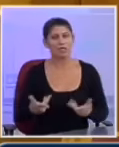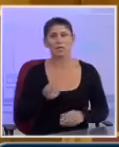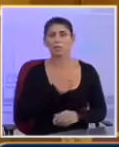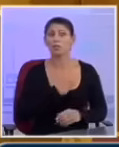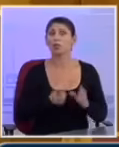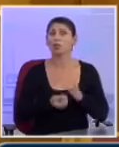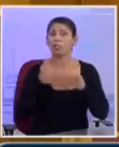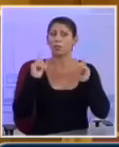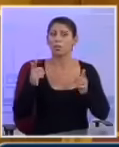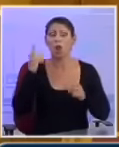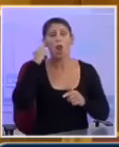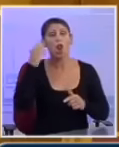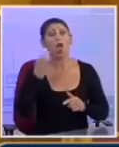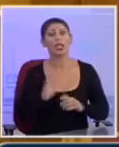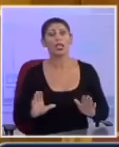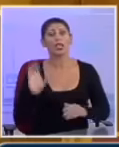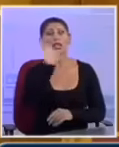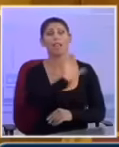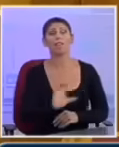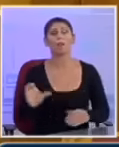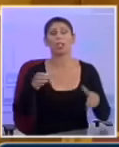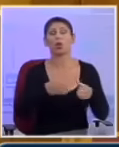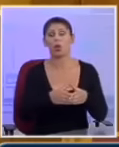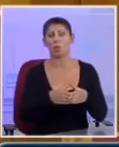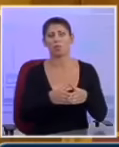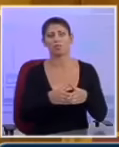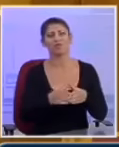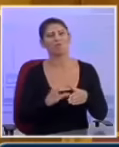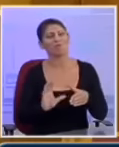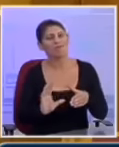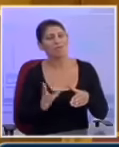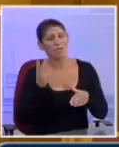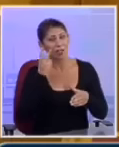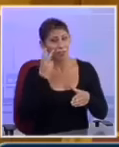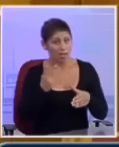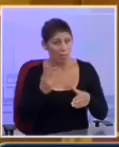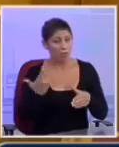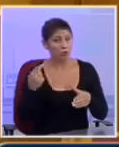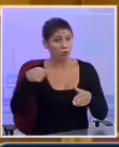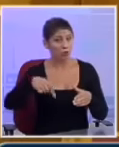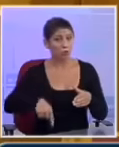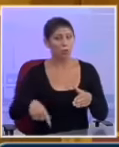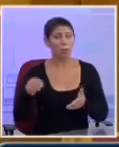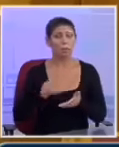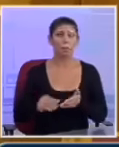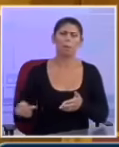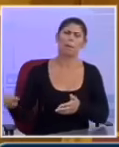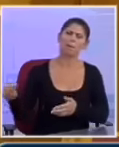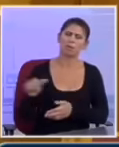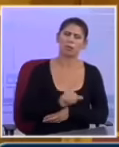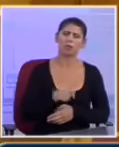ότι η Νέα Δημοκρατία λογικεύτηκε, έγινε Ευρωπαϊκό Κόμμα. Όμως διαπιστώνω ότι τώρα επανέρχεται στα δικά